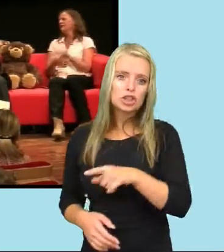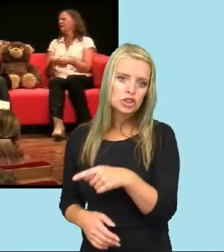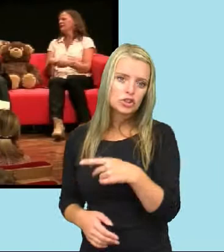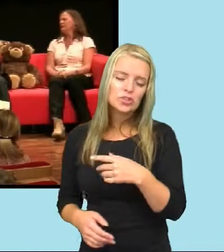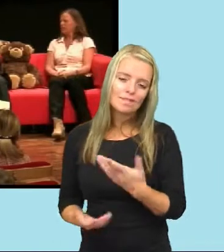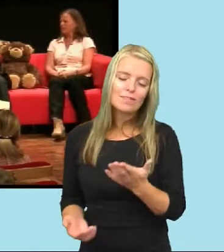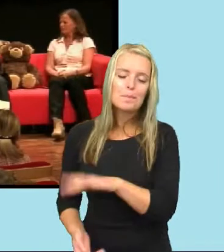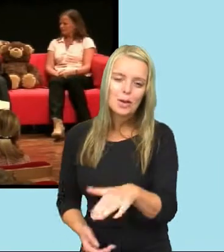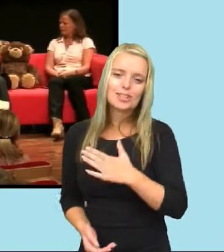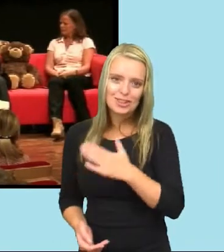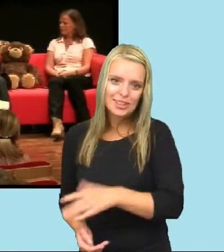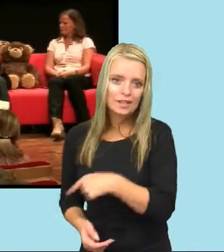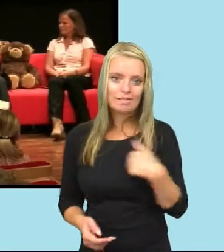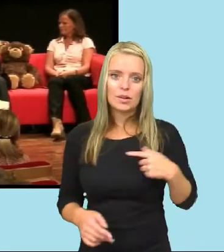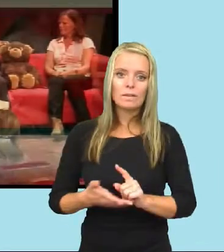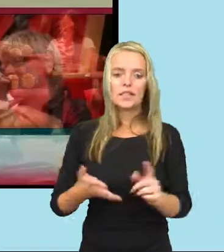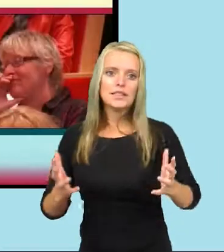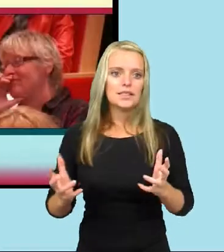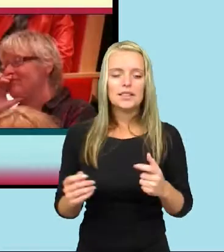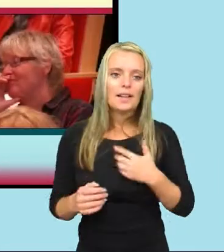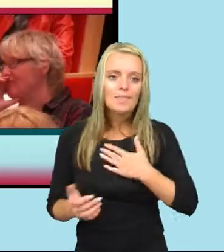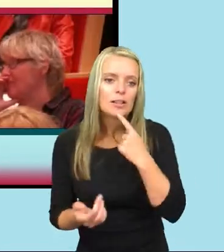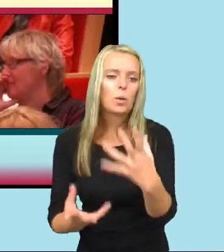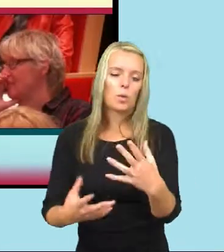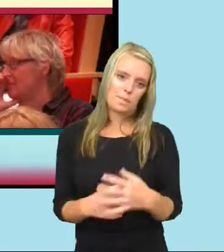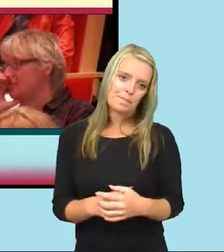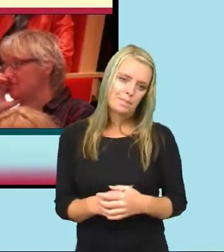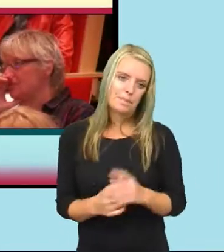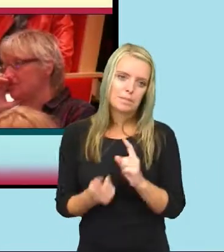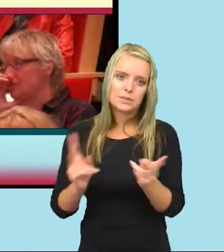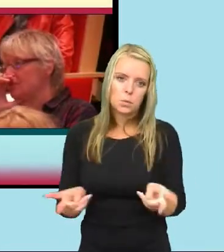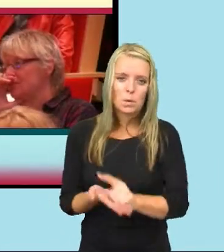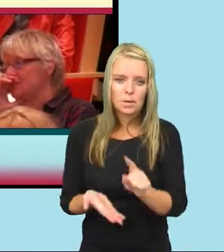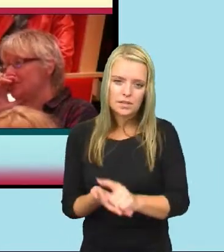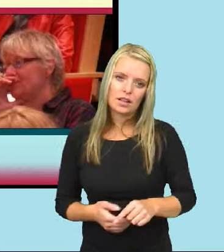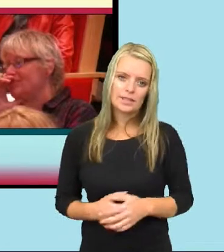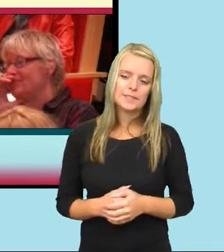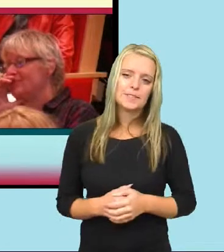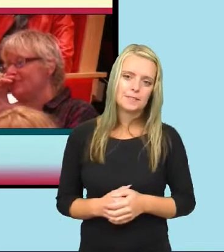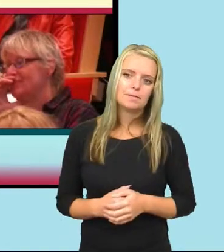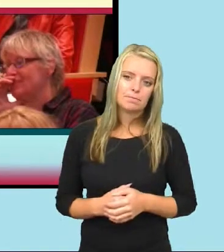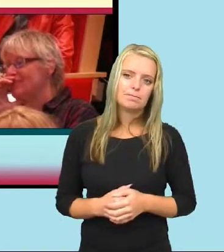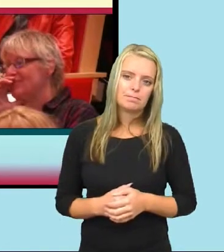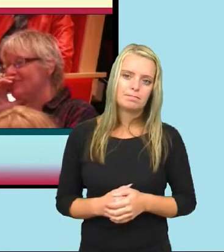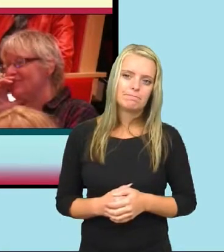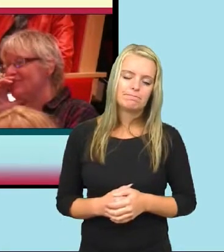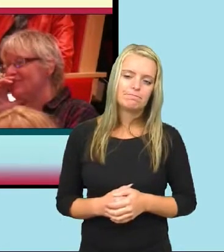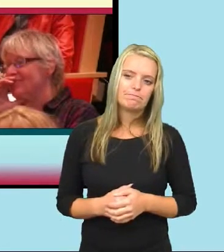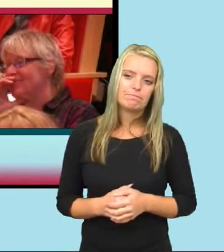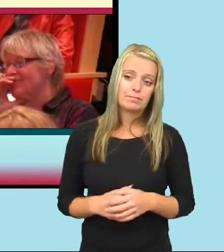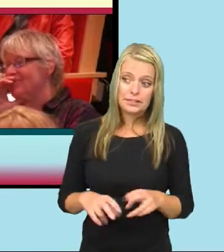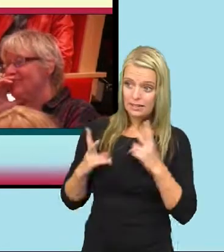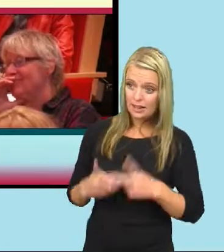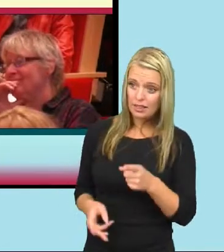berätta. Och så barnen hamnar lite undanskymt. Ja. I alla fall min erfarenhet. Ja, känner du också igen? Jo,